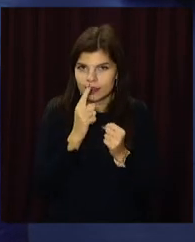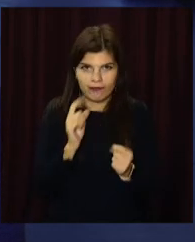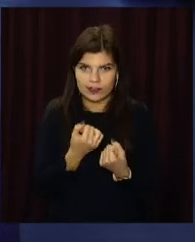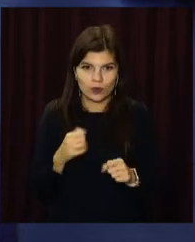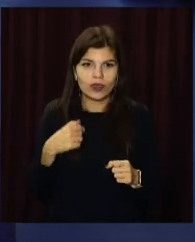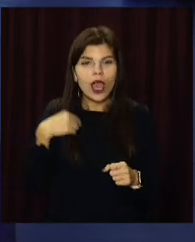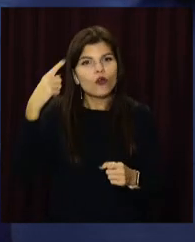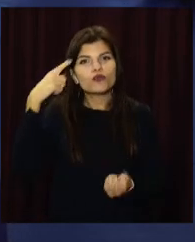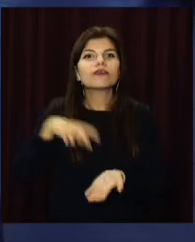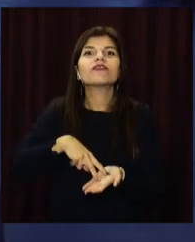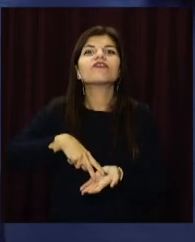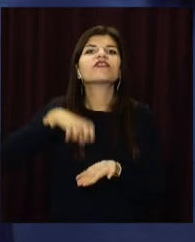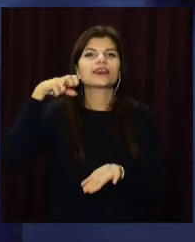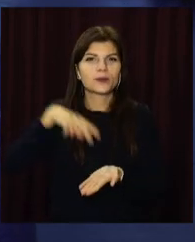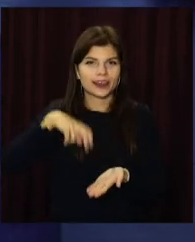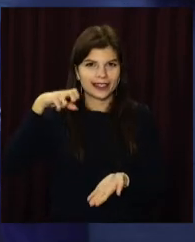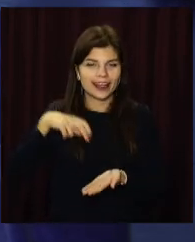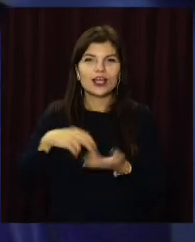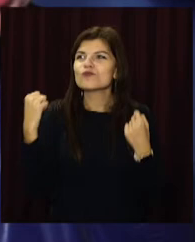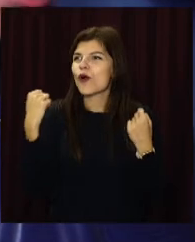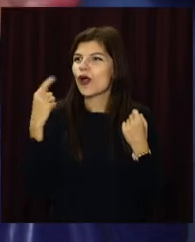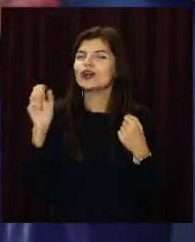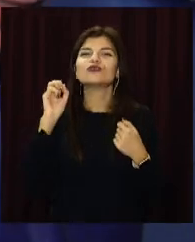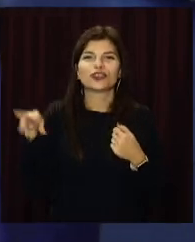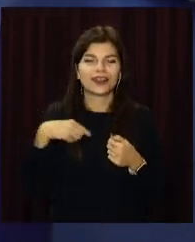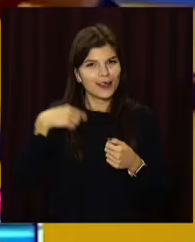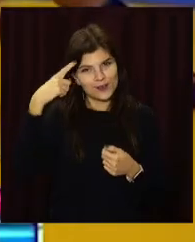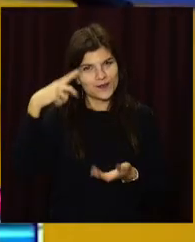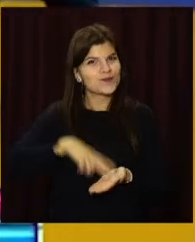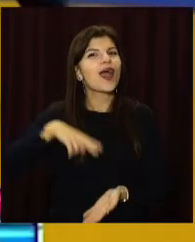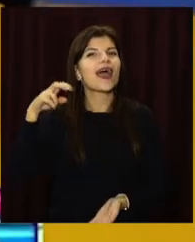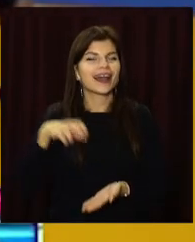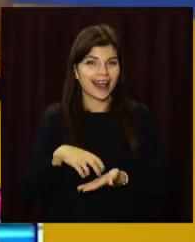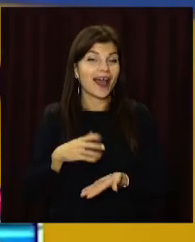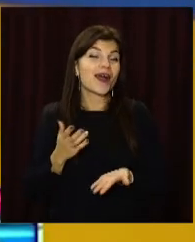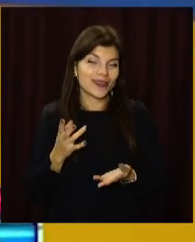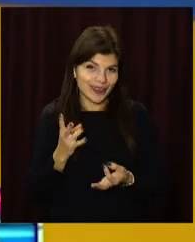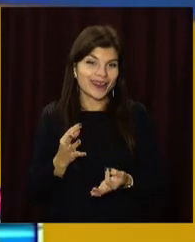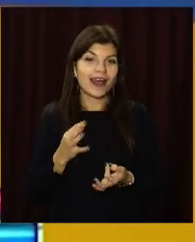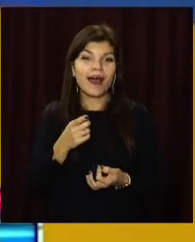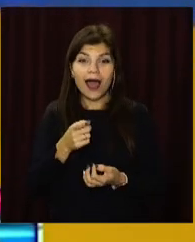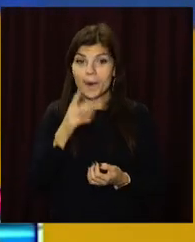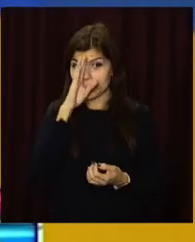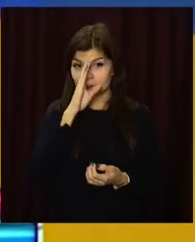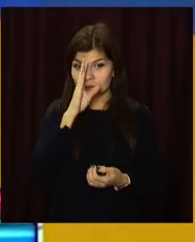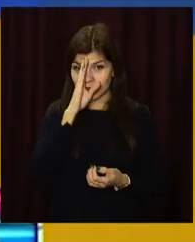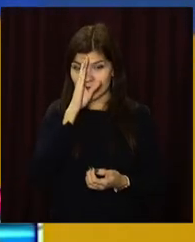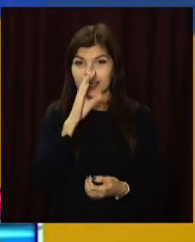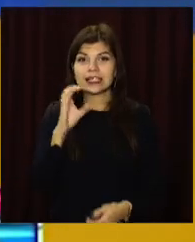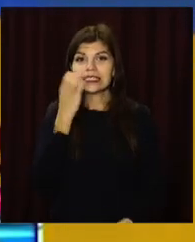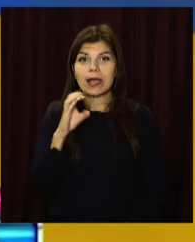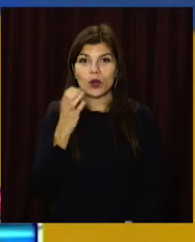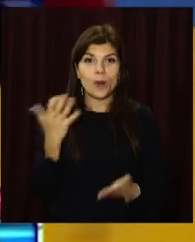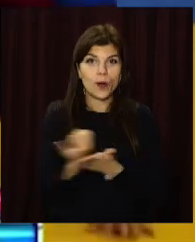думала, я прыгну вище любого спортсмена, який висоту прыгає. А ось так здобув свою срібну медаль 20-річний